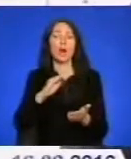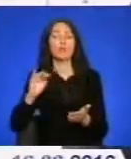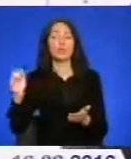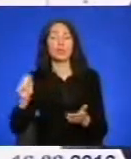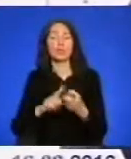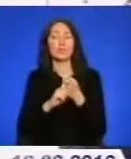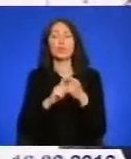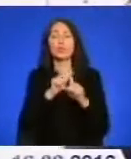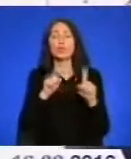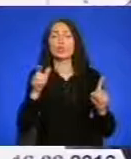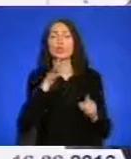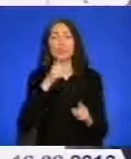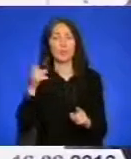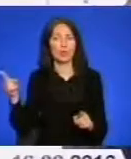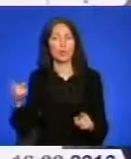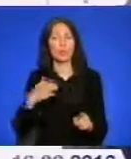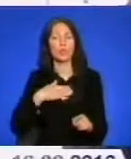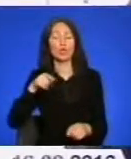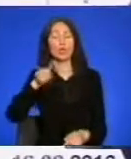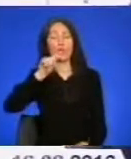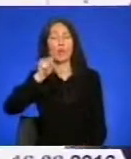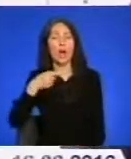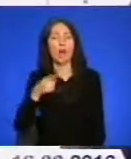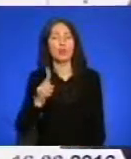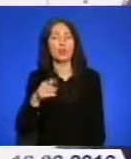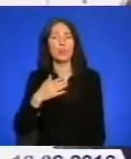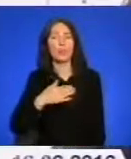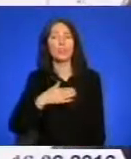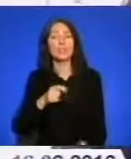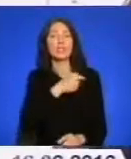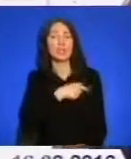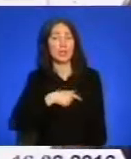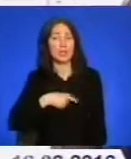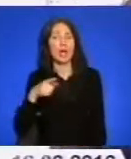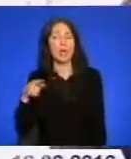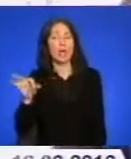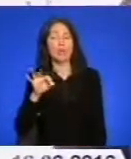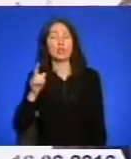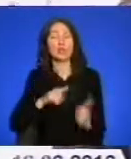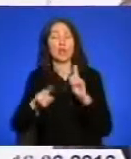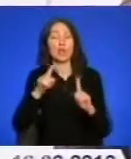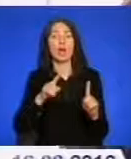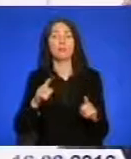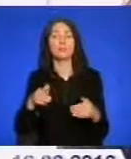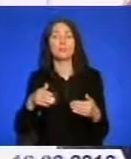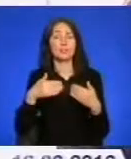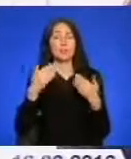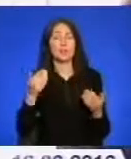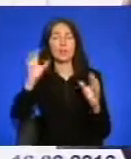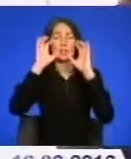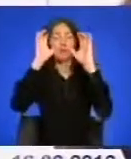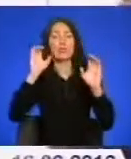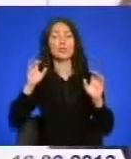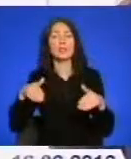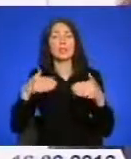особливим періодом. Ми тут вимагаємо, щоб наші депутати обласної ради проявили законодавчу ініціативу